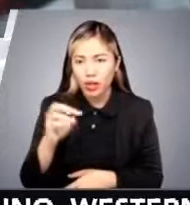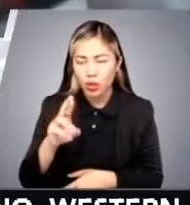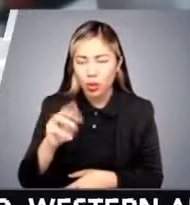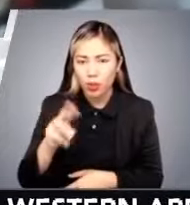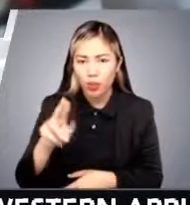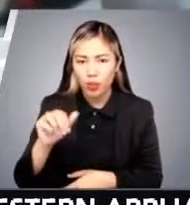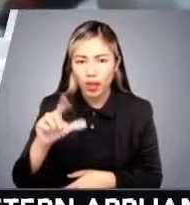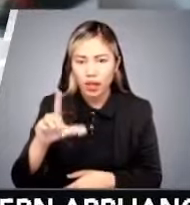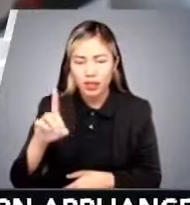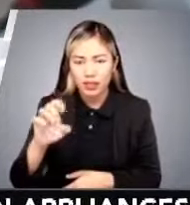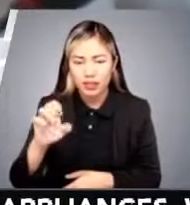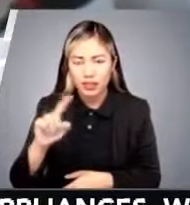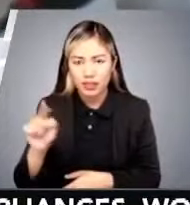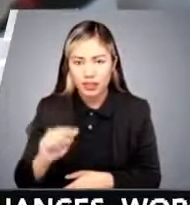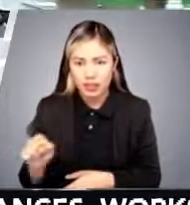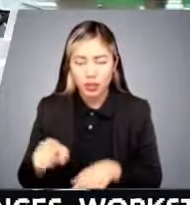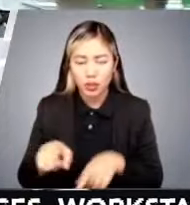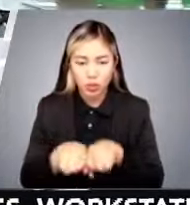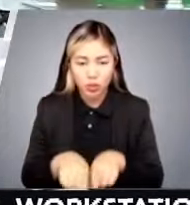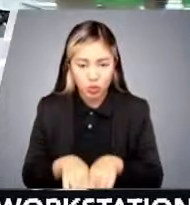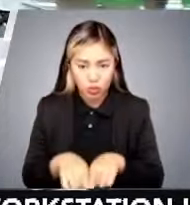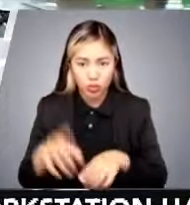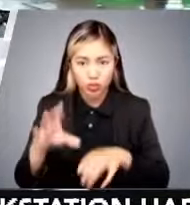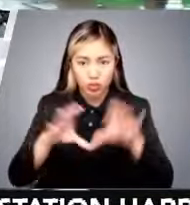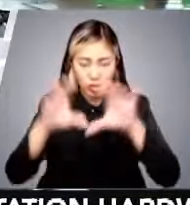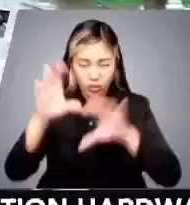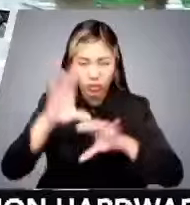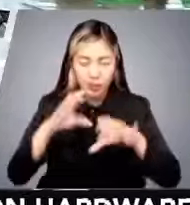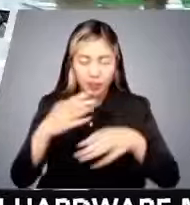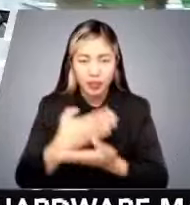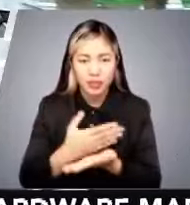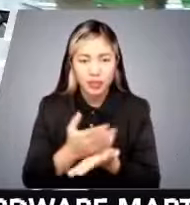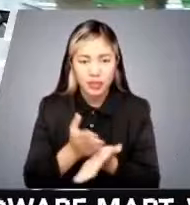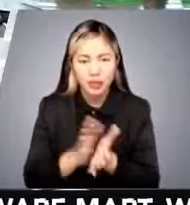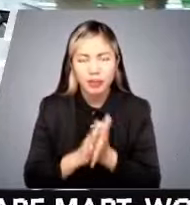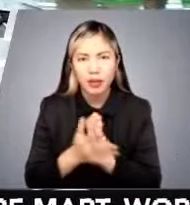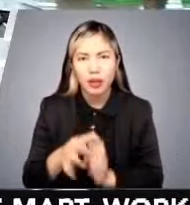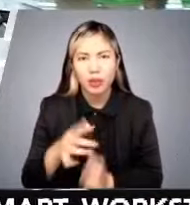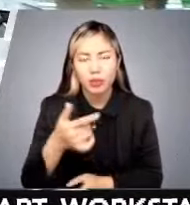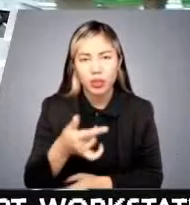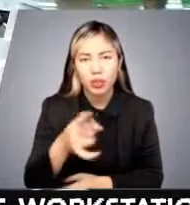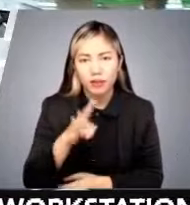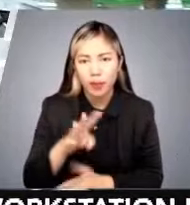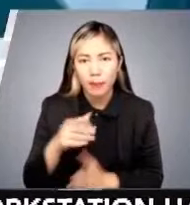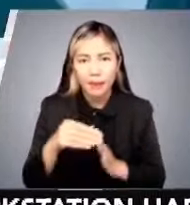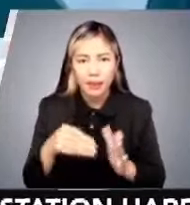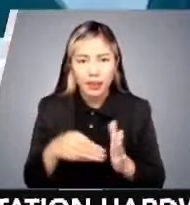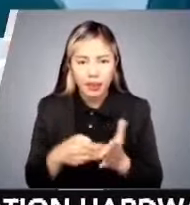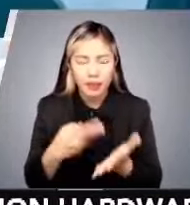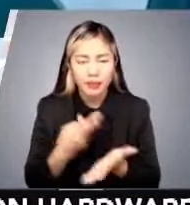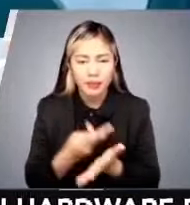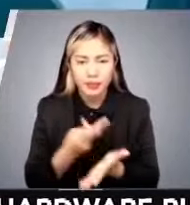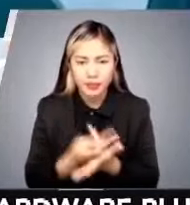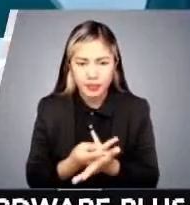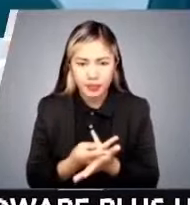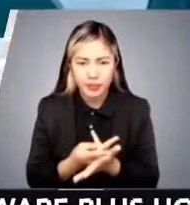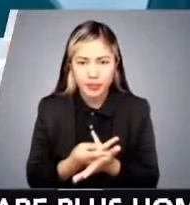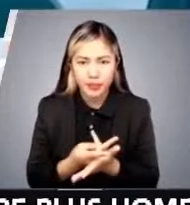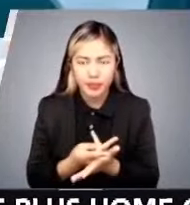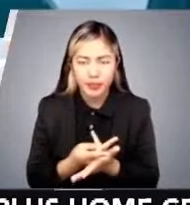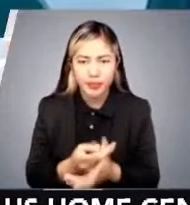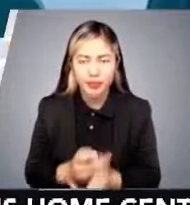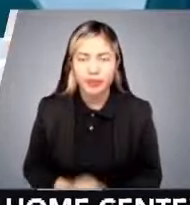classroom construction budget, ay naging 24 billion pesos na raw ito sa House version ng General Appropriations Bill.